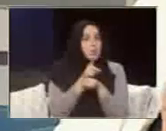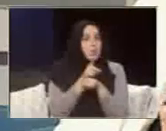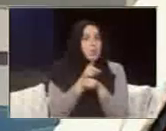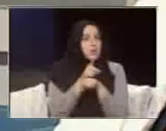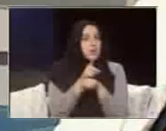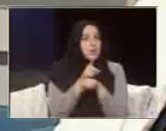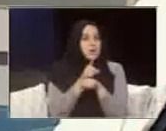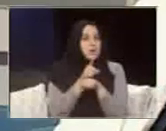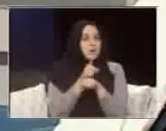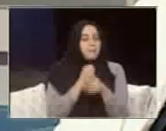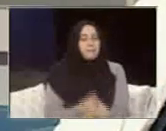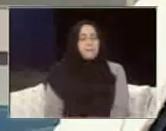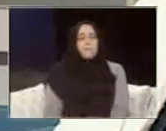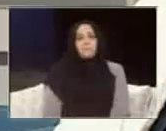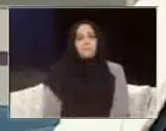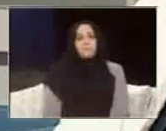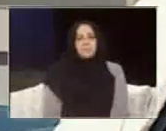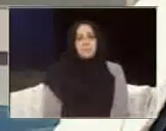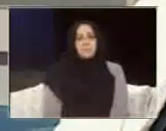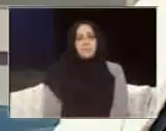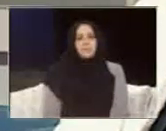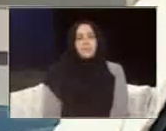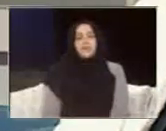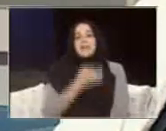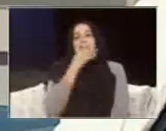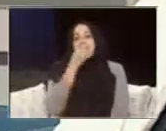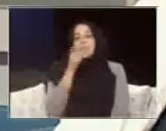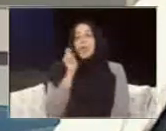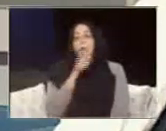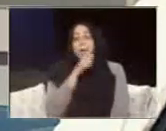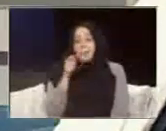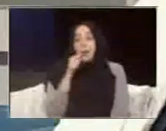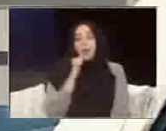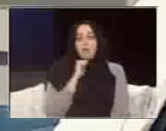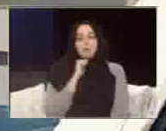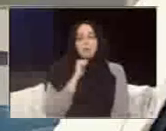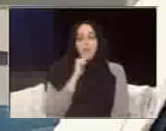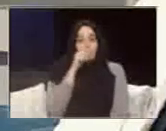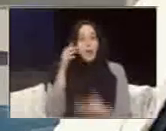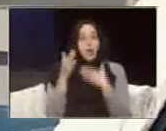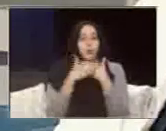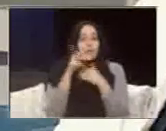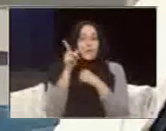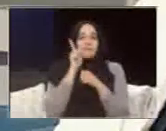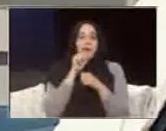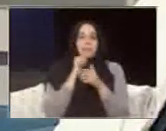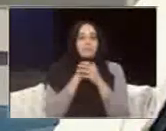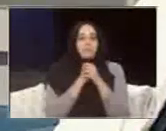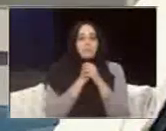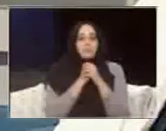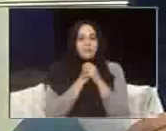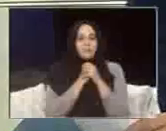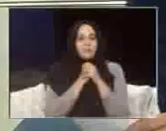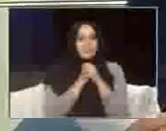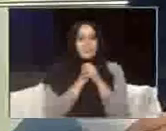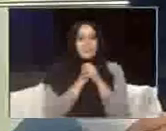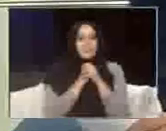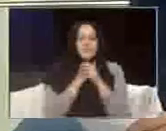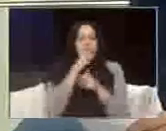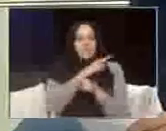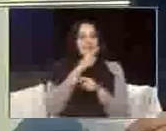هؤلاء في خطر. هاي واش نقدر نقول؟ الأصل يا الأخت الحاجة أنه العمل، المخرج أبو بكر عياطة قالك